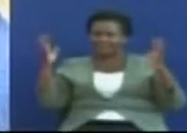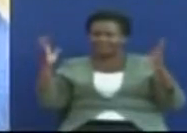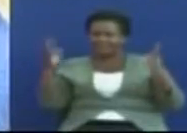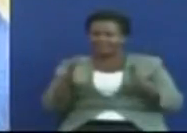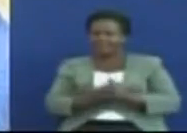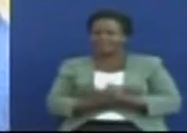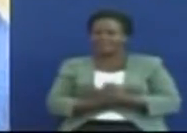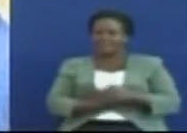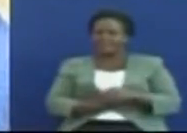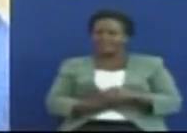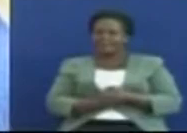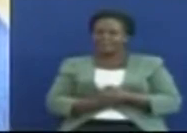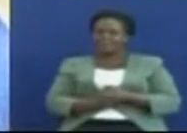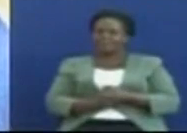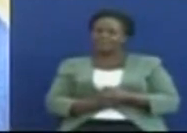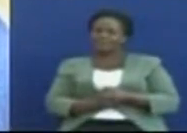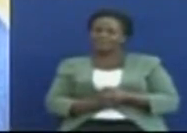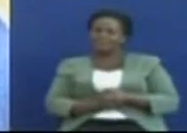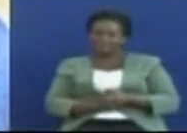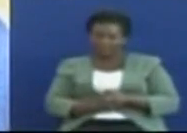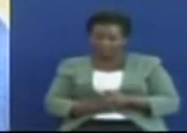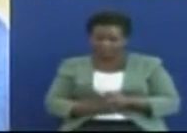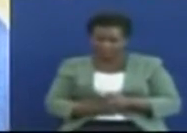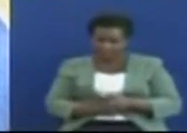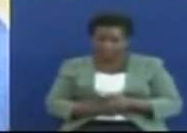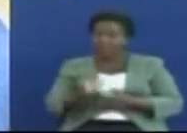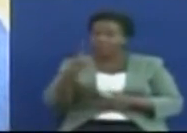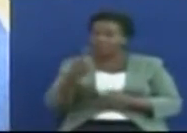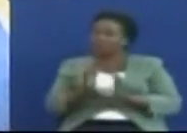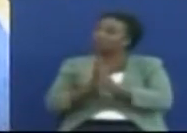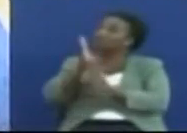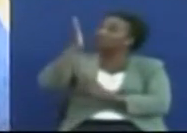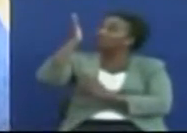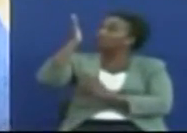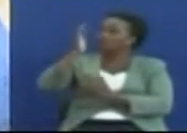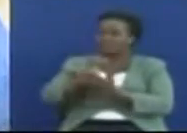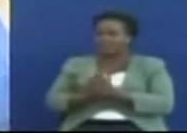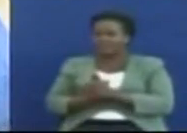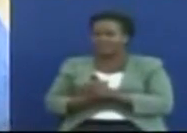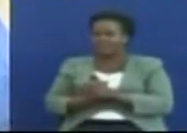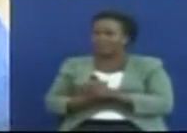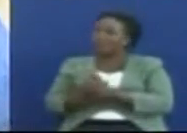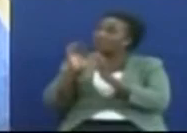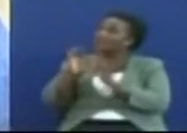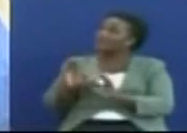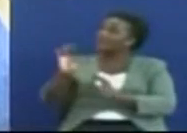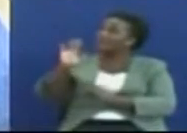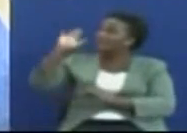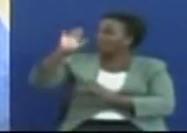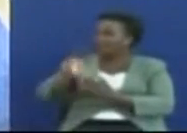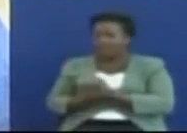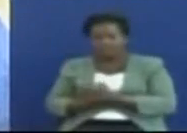kwanza kabisa nuku nafasi hii kukuru mwenye mungu kwa wingi wa rehema kubwa na